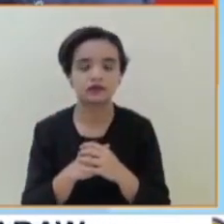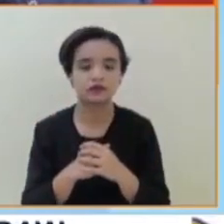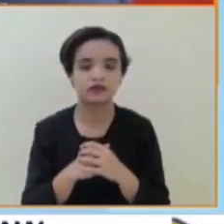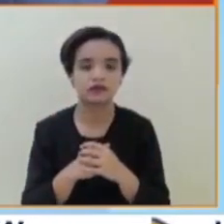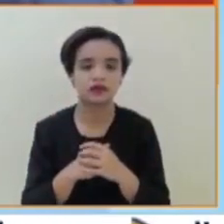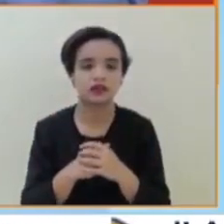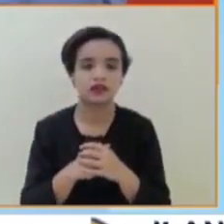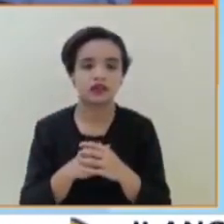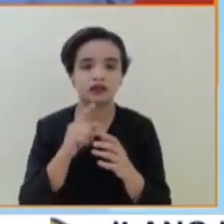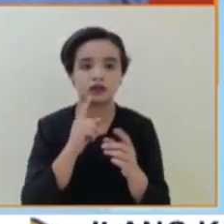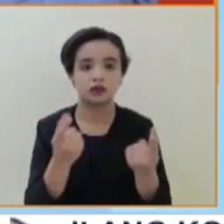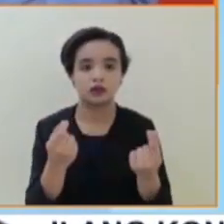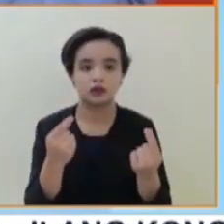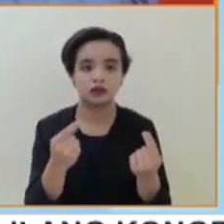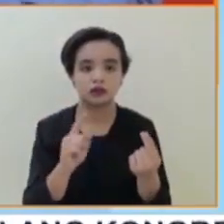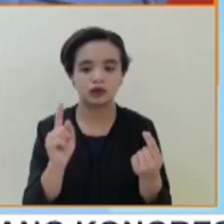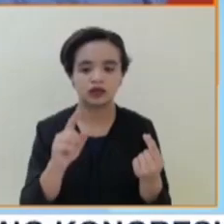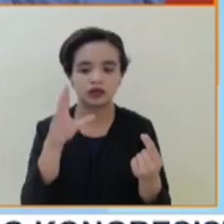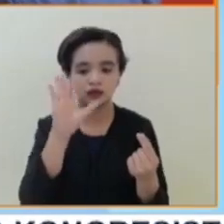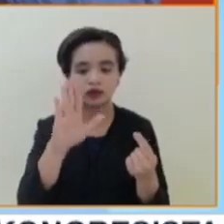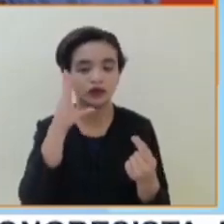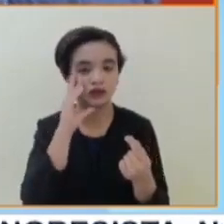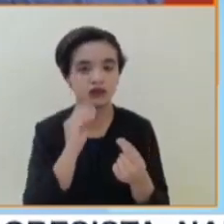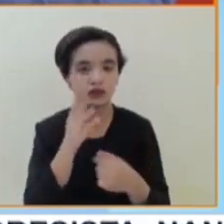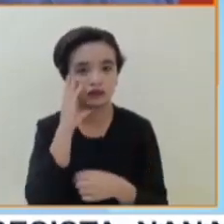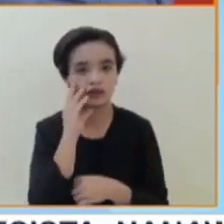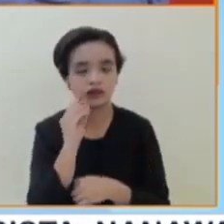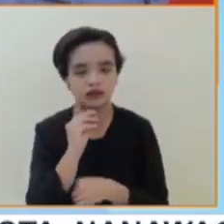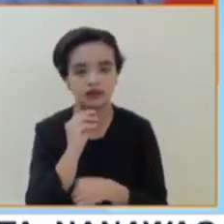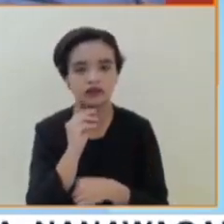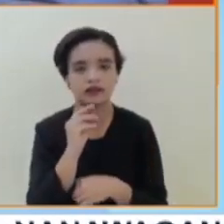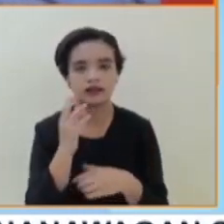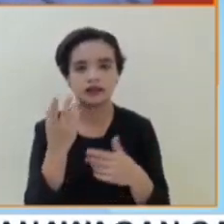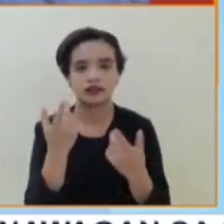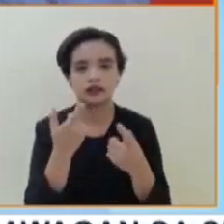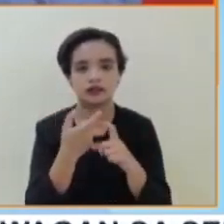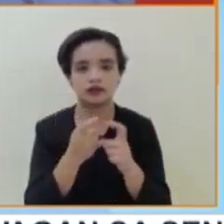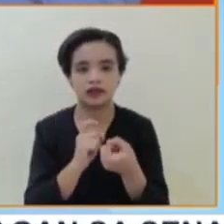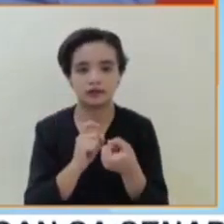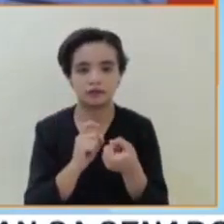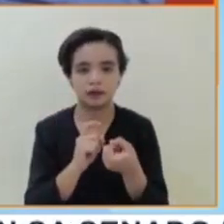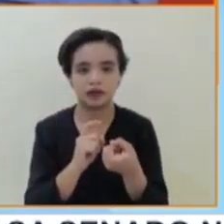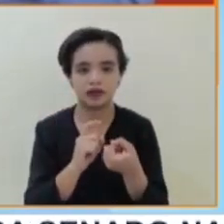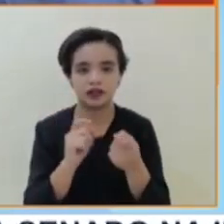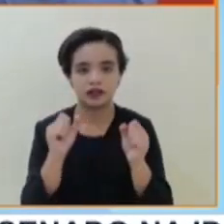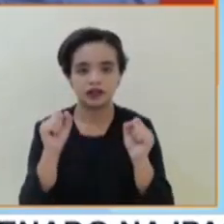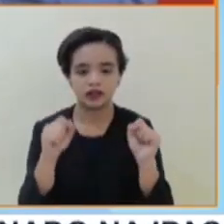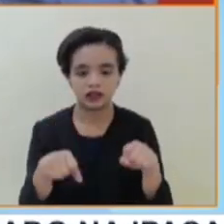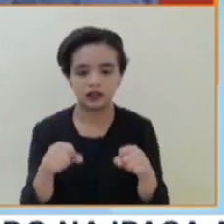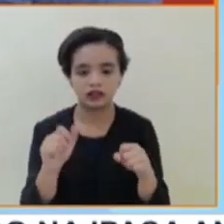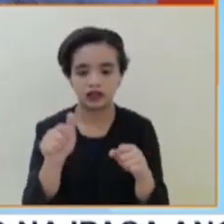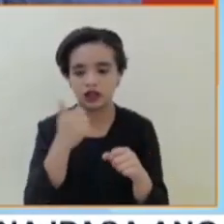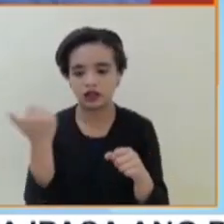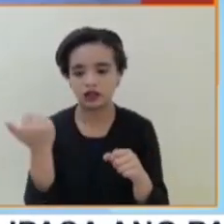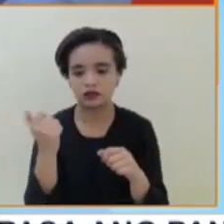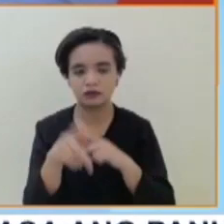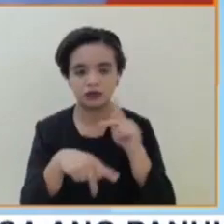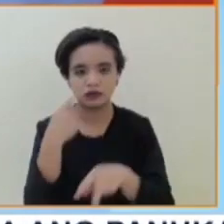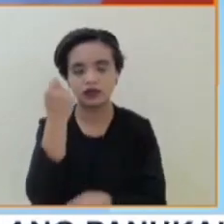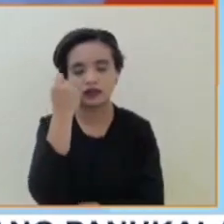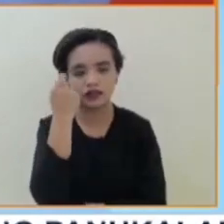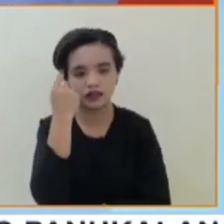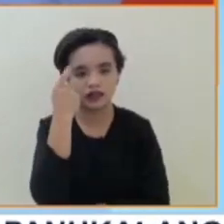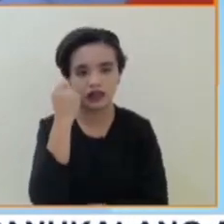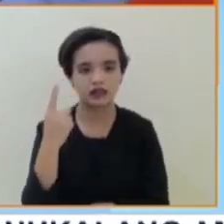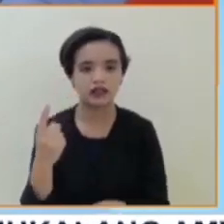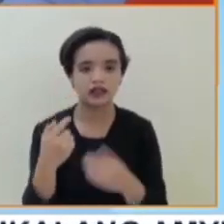tina-translate mo yung experience mo from a medium na makakaunawa yung ibang tao. Oo. Na may sariling